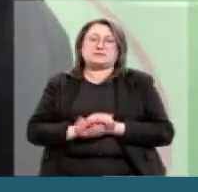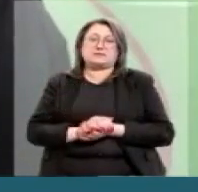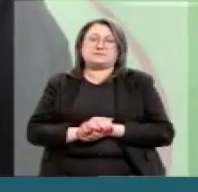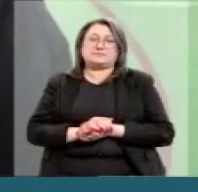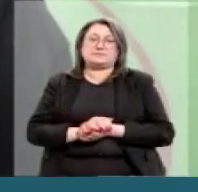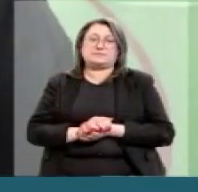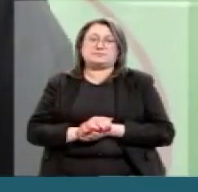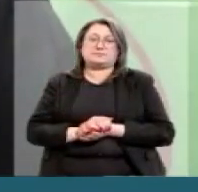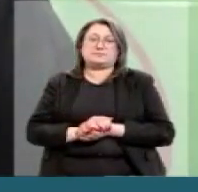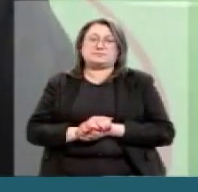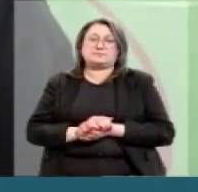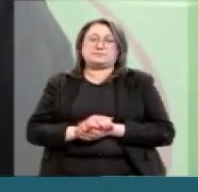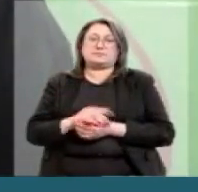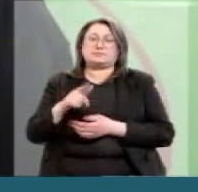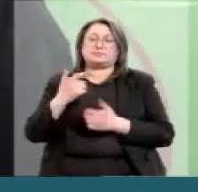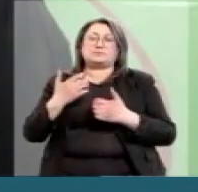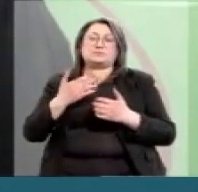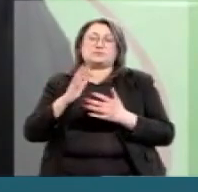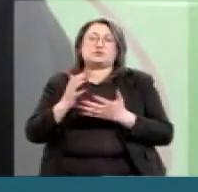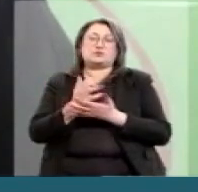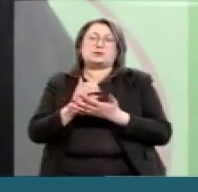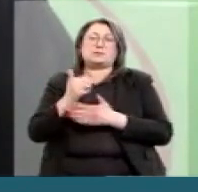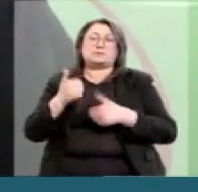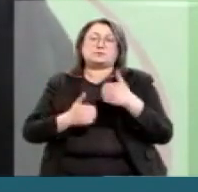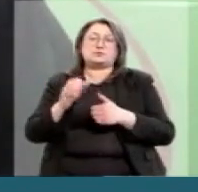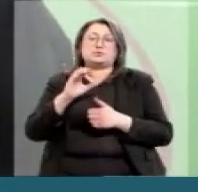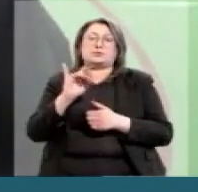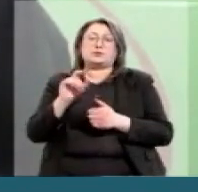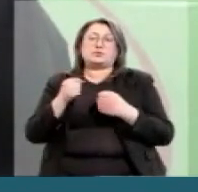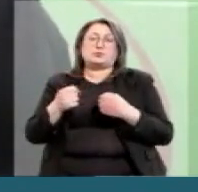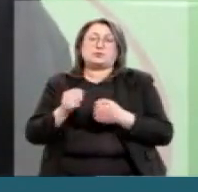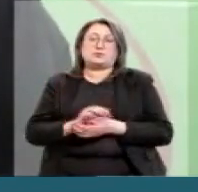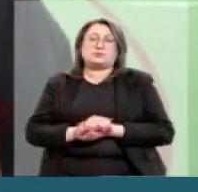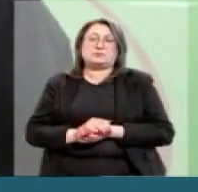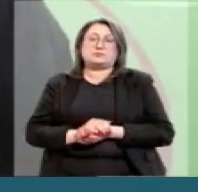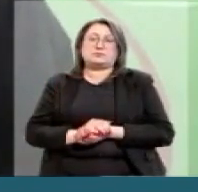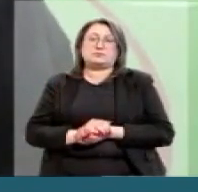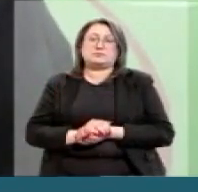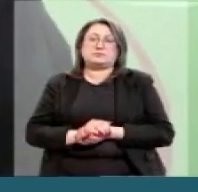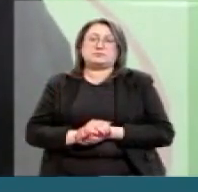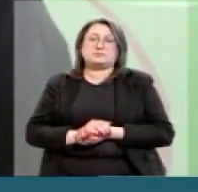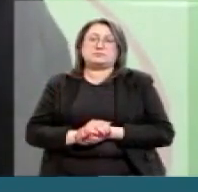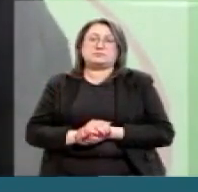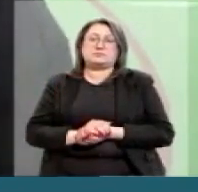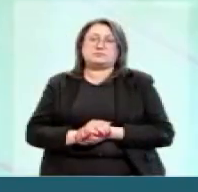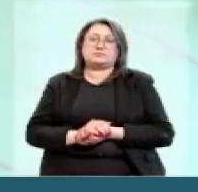жүлде қоры 1 миллион 800 теңгені құраған. Ағымдағы жылы жүлде қоры әлі белгісіз.